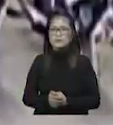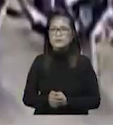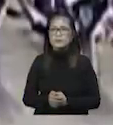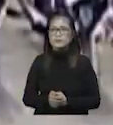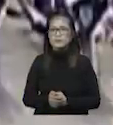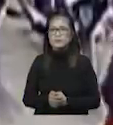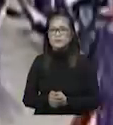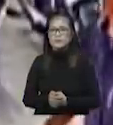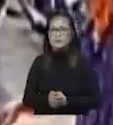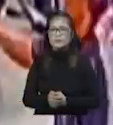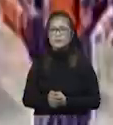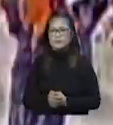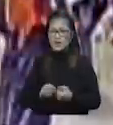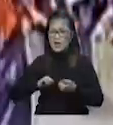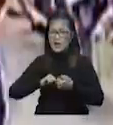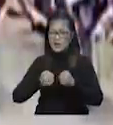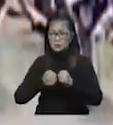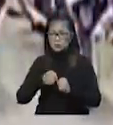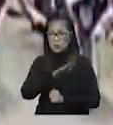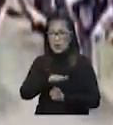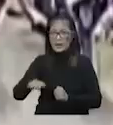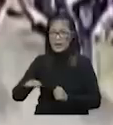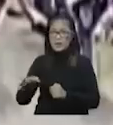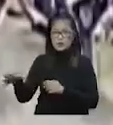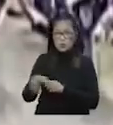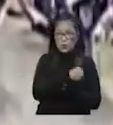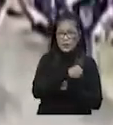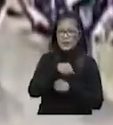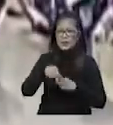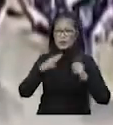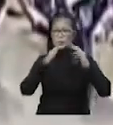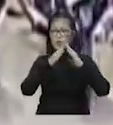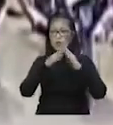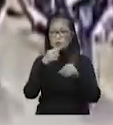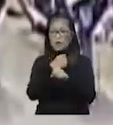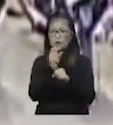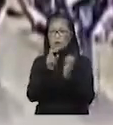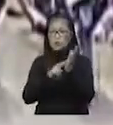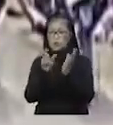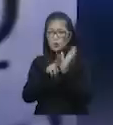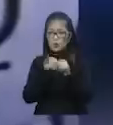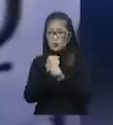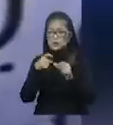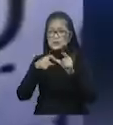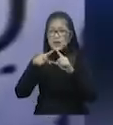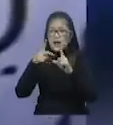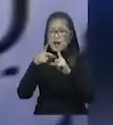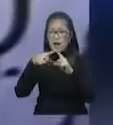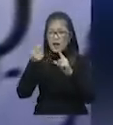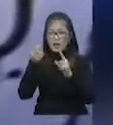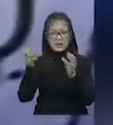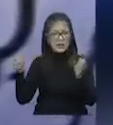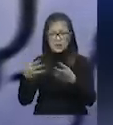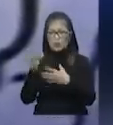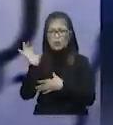Misteri kasus penculikan bocah 6 tahun Malika di Gunung Sahari, Jakarta Pusat belum juga terpecahkan. Hampir 3 pekan